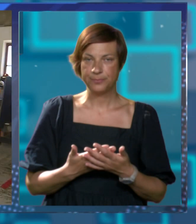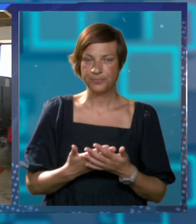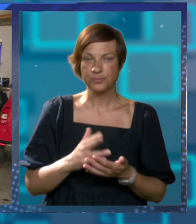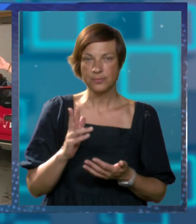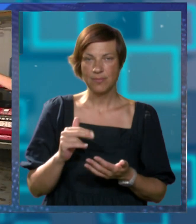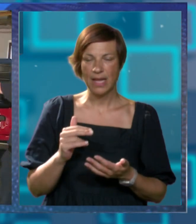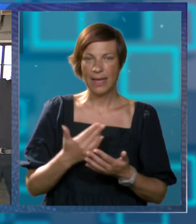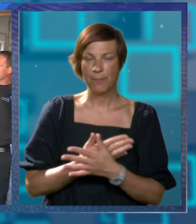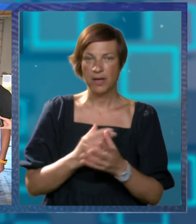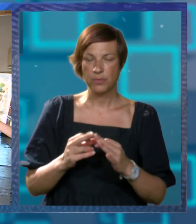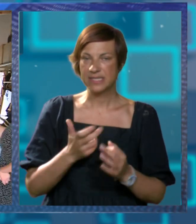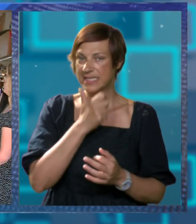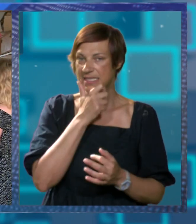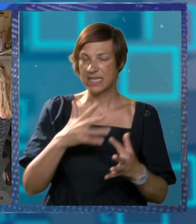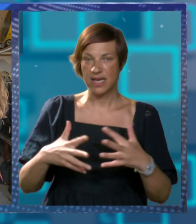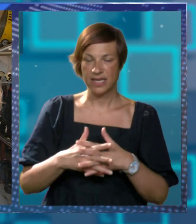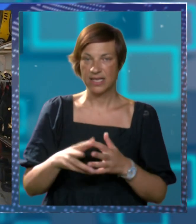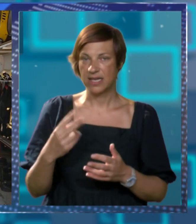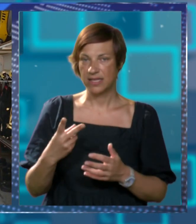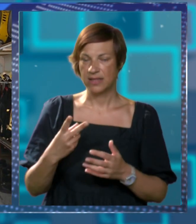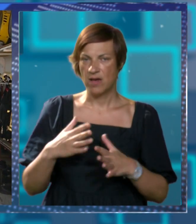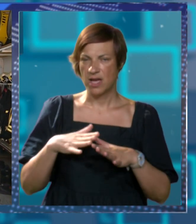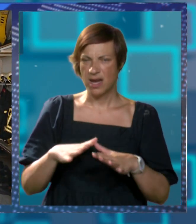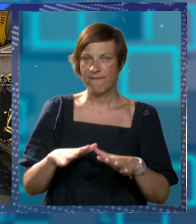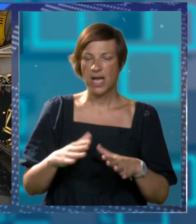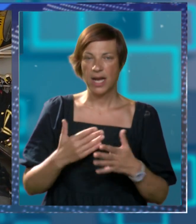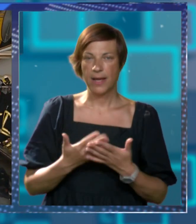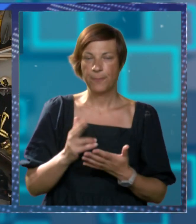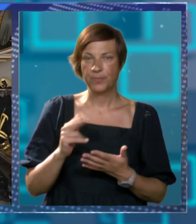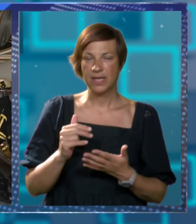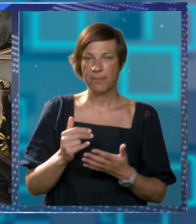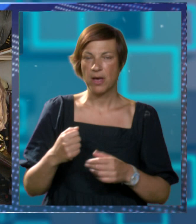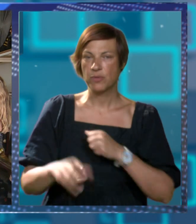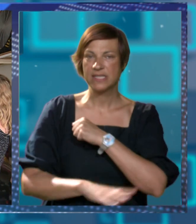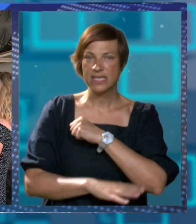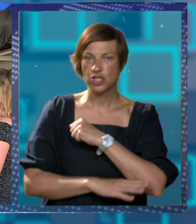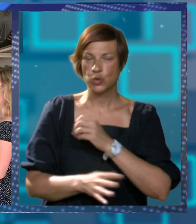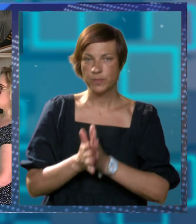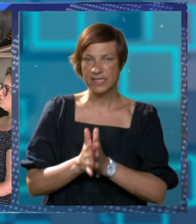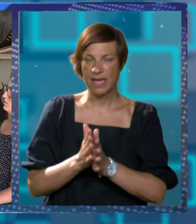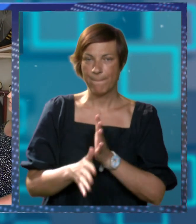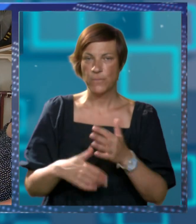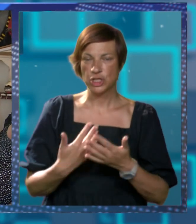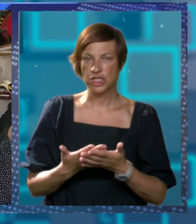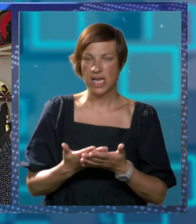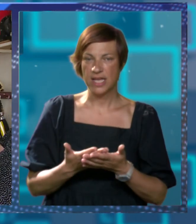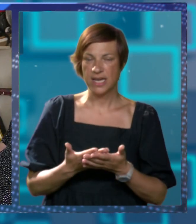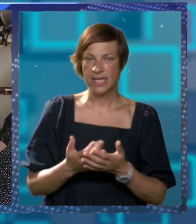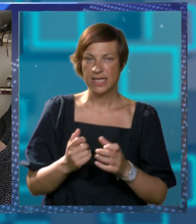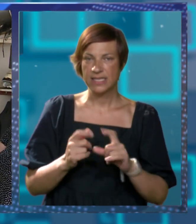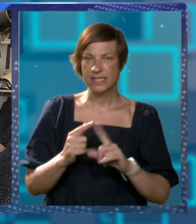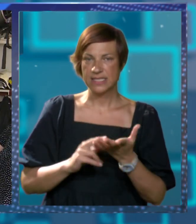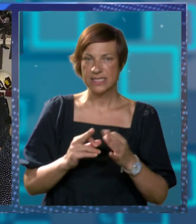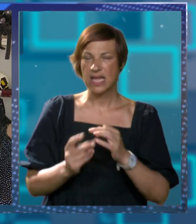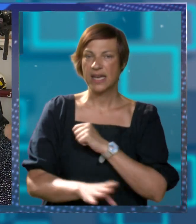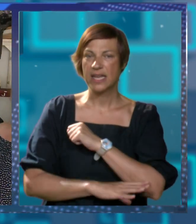tehničke. Imamo za stari grad dva navalna i imamo za šumske požare, znači imamo cisterne,